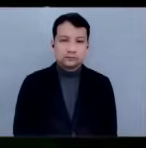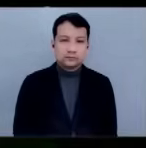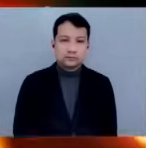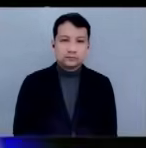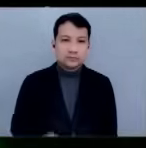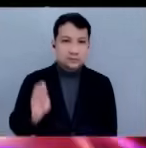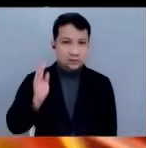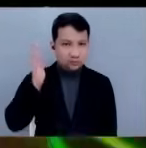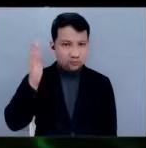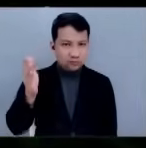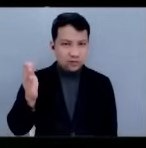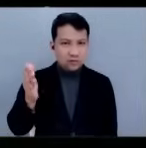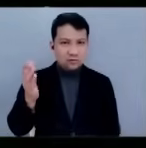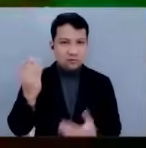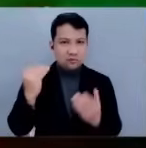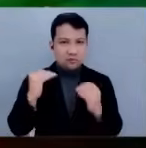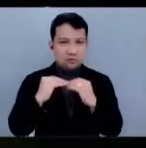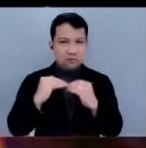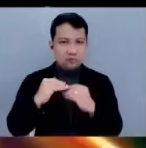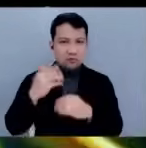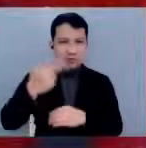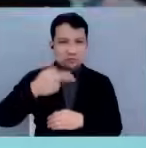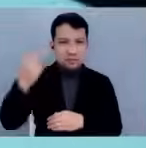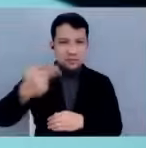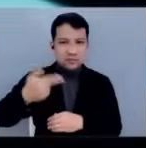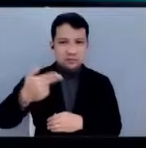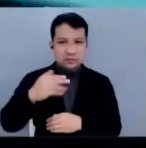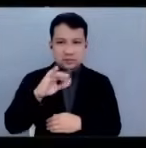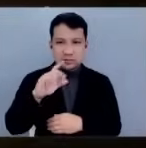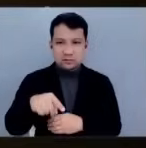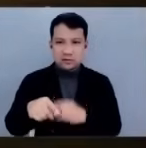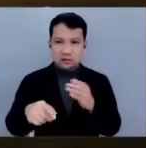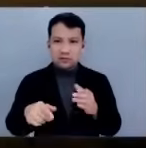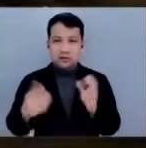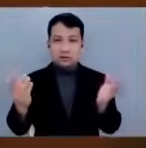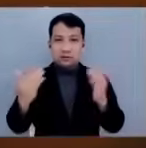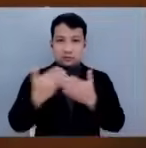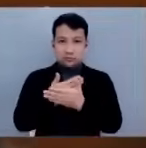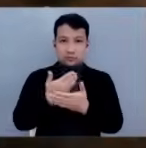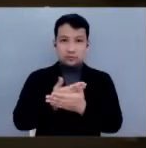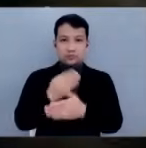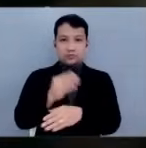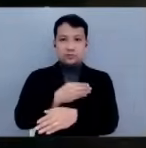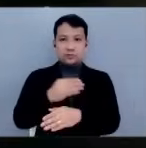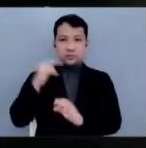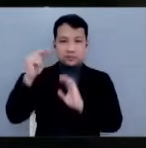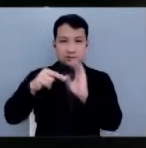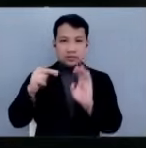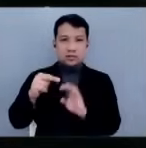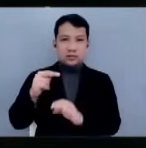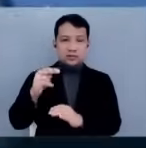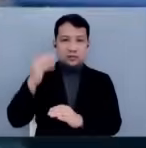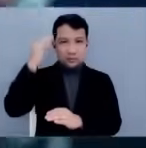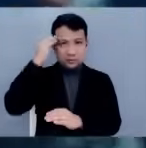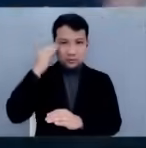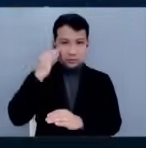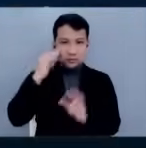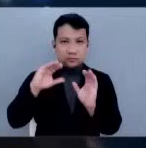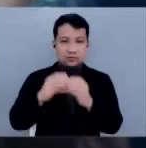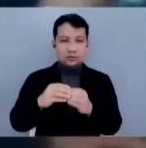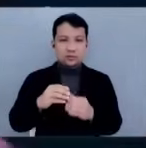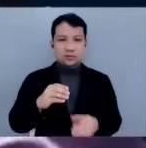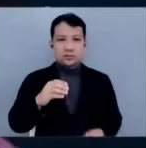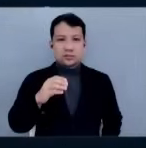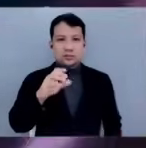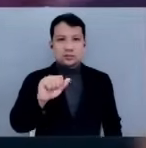Futuristic with matching hip-hop and punk. Ito ang bago music video ng K-pop group na aespa na